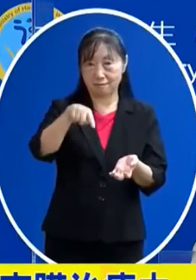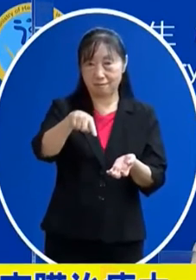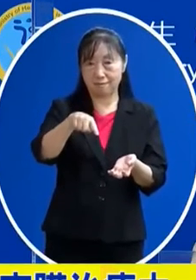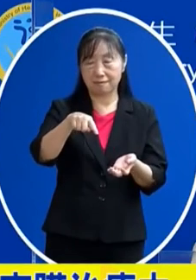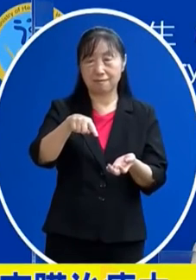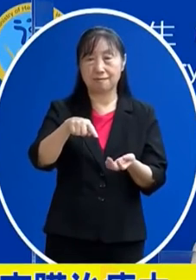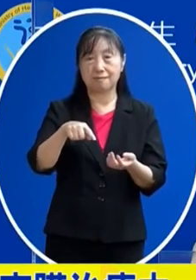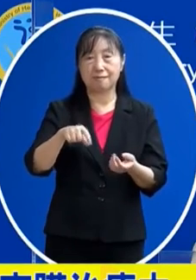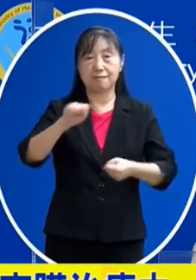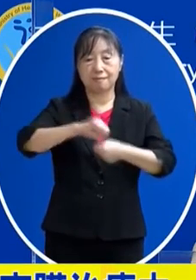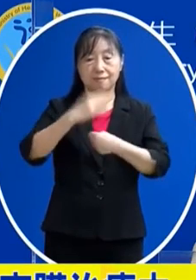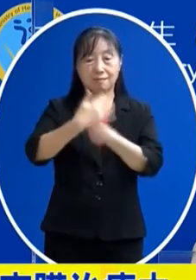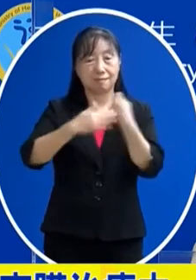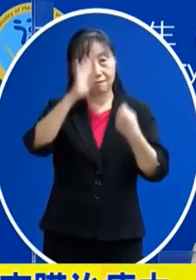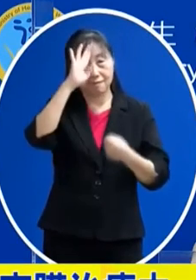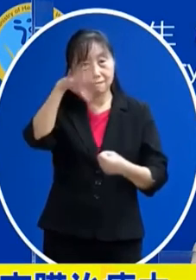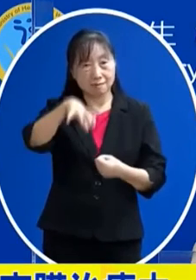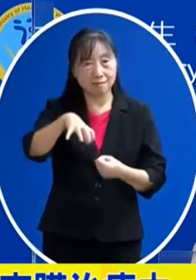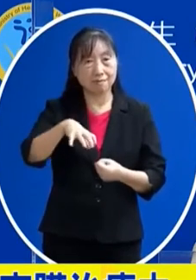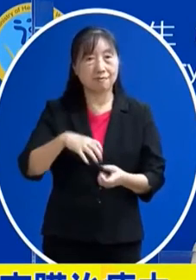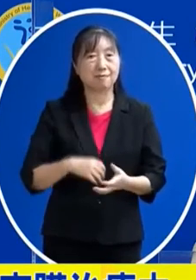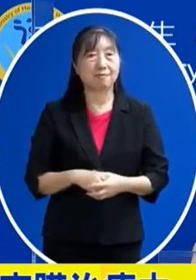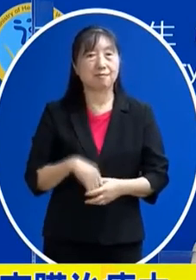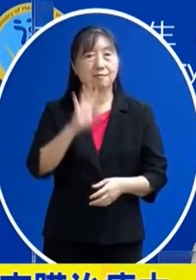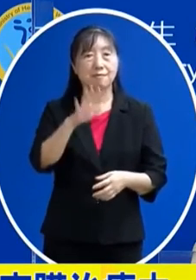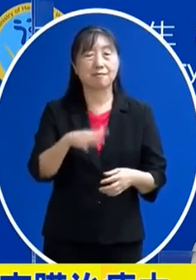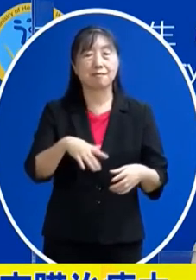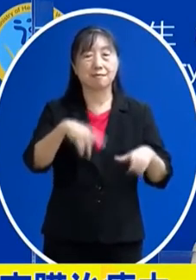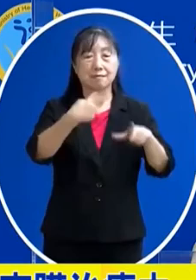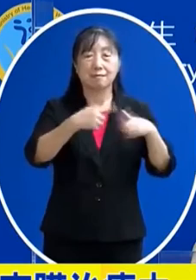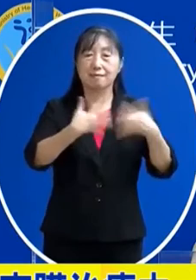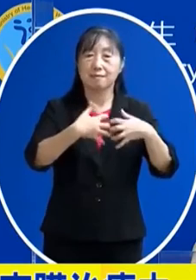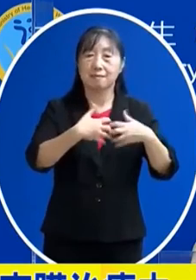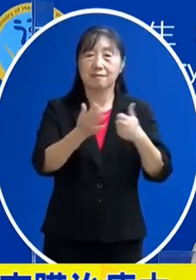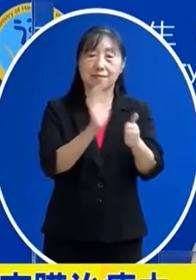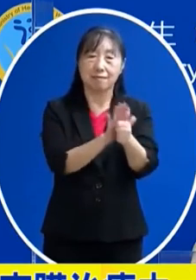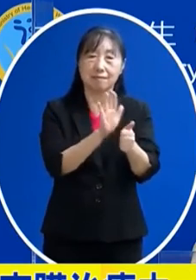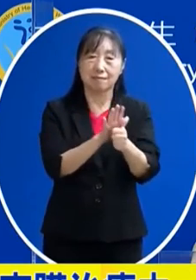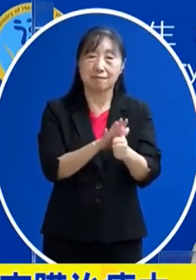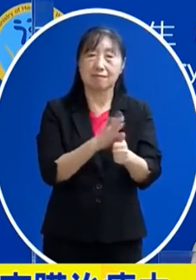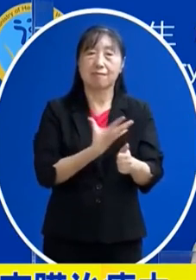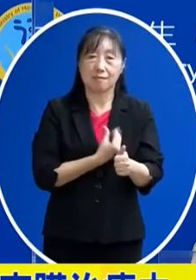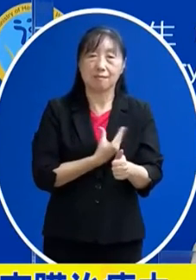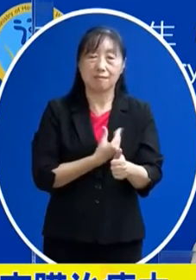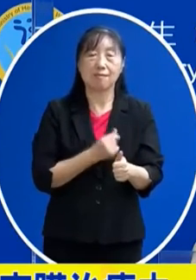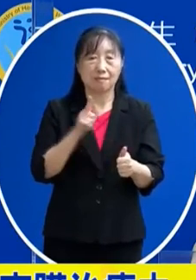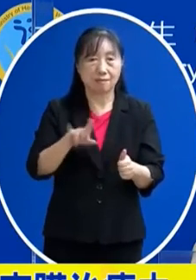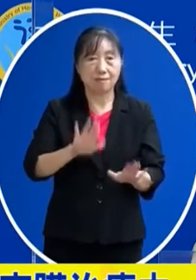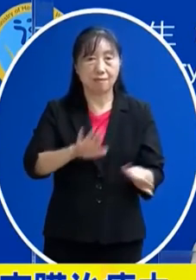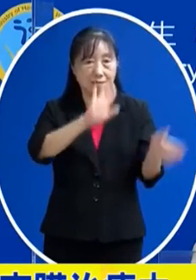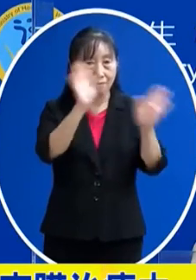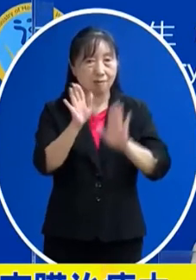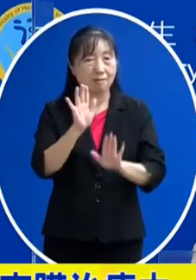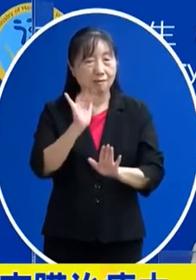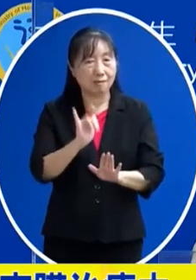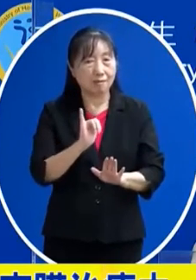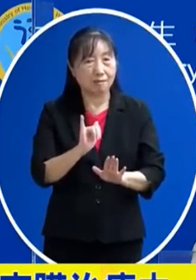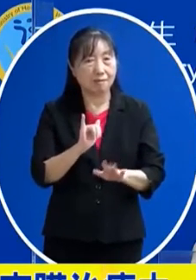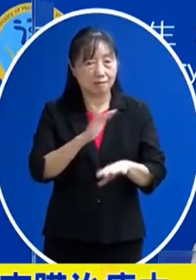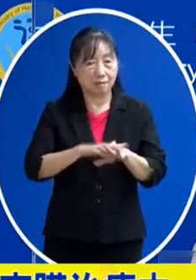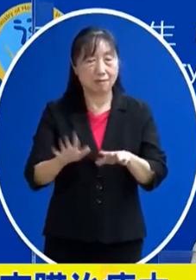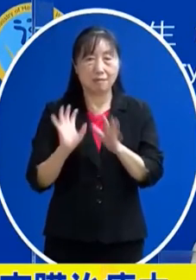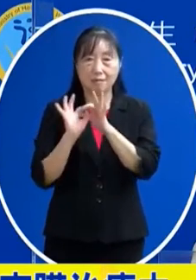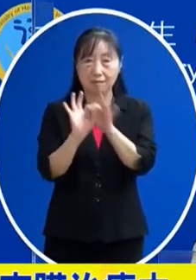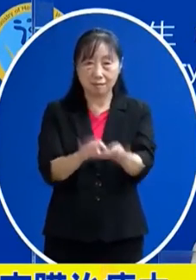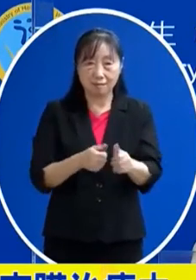面做的加护病房里面有这个叶克膜的救治，那情况还良好，我们会再持续的一个